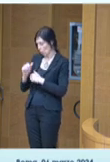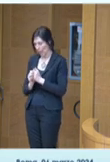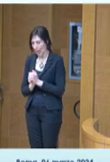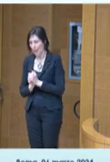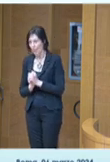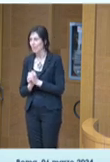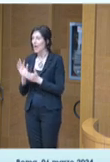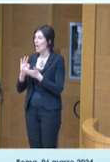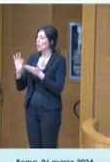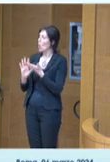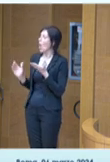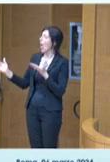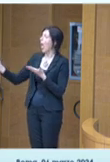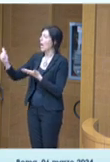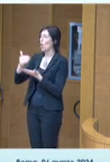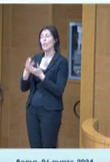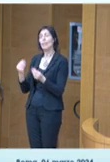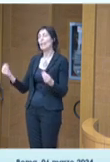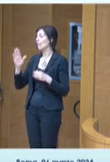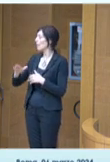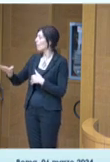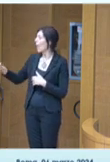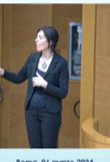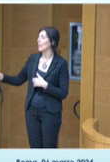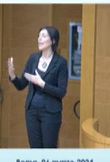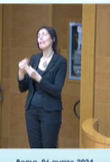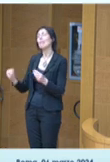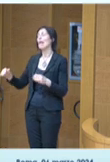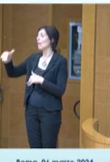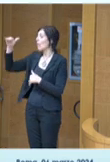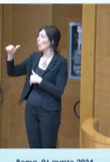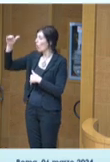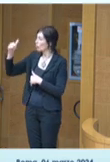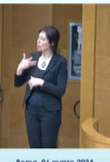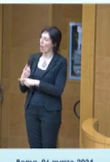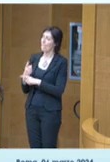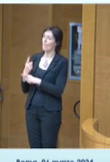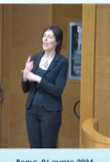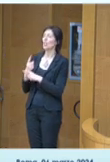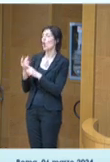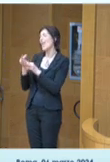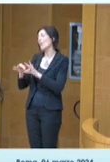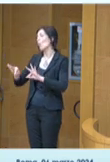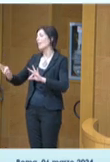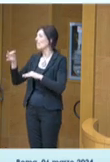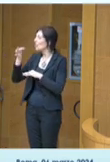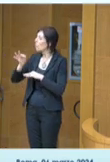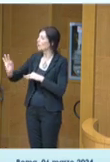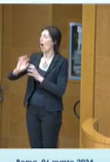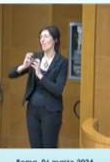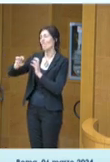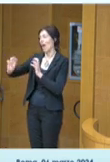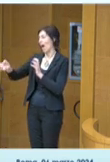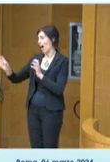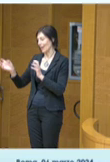È una scuola che accoglie moltissimi bambini, moltissimi adolescenti con bisogni educativi speciali di varia natura,